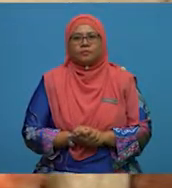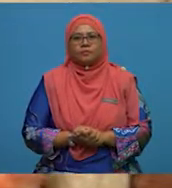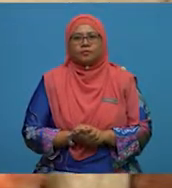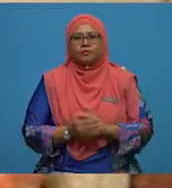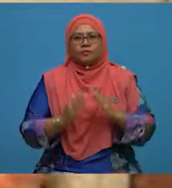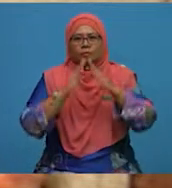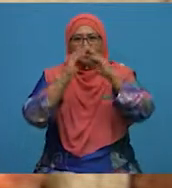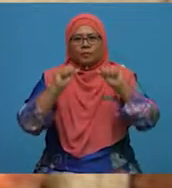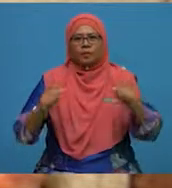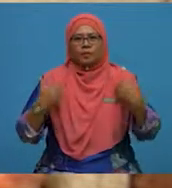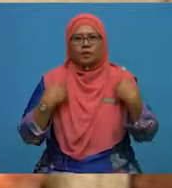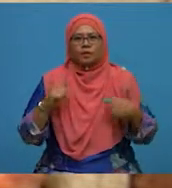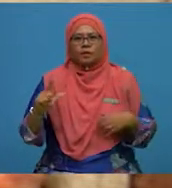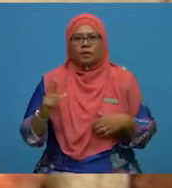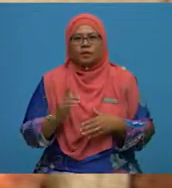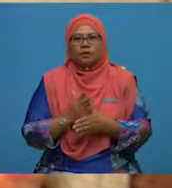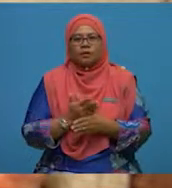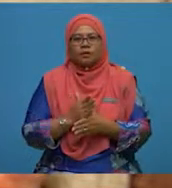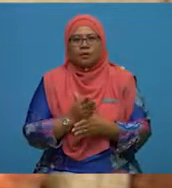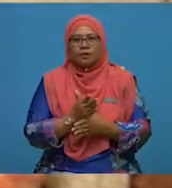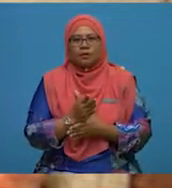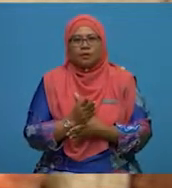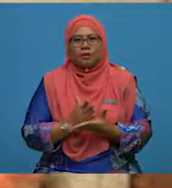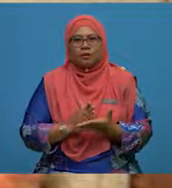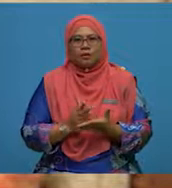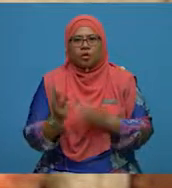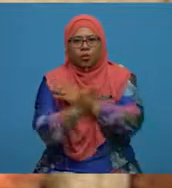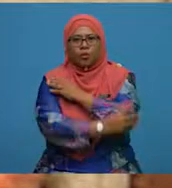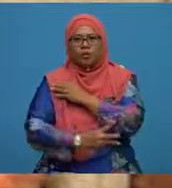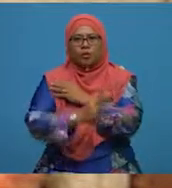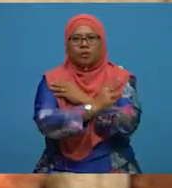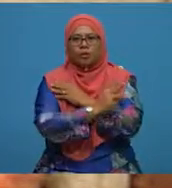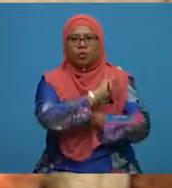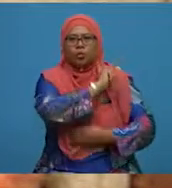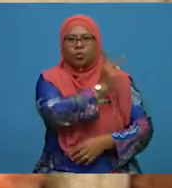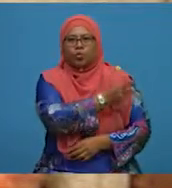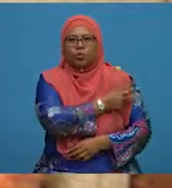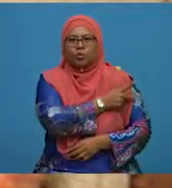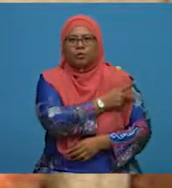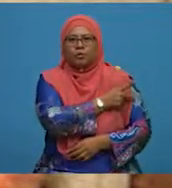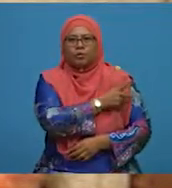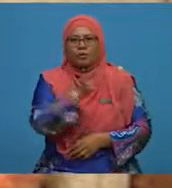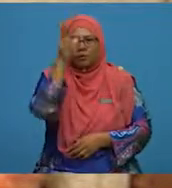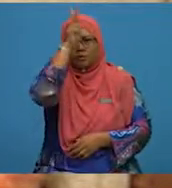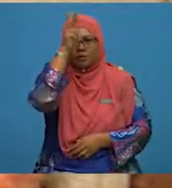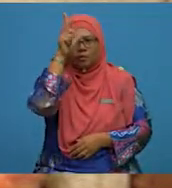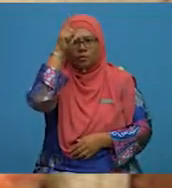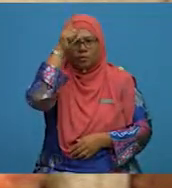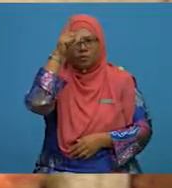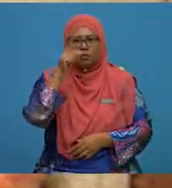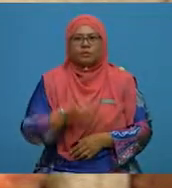Mesir adalah sebahagian daripada wilayah kekuasaan Empire Turki